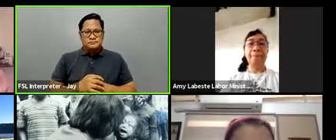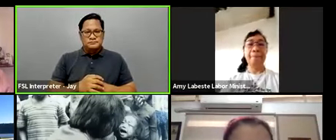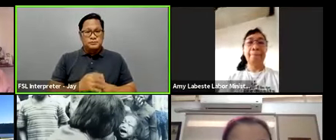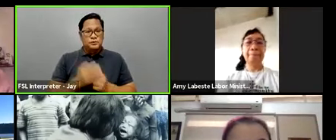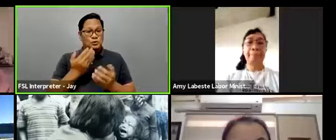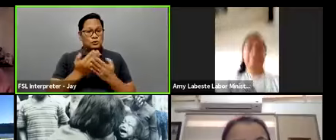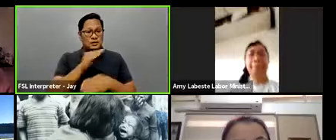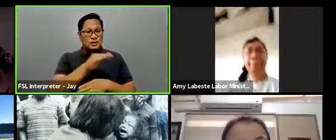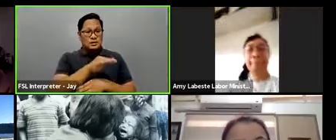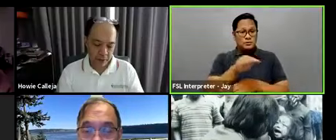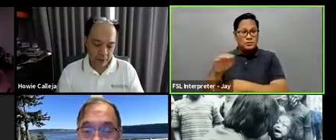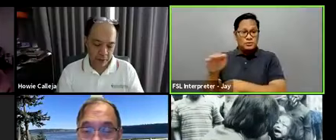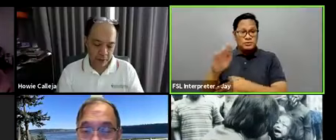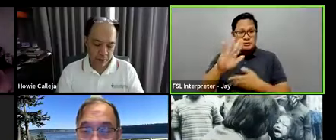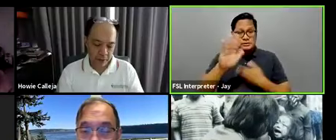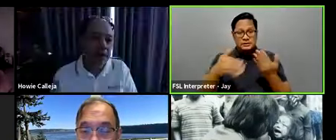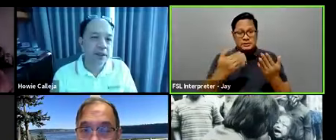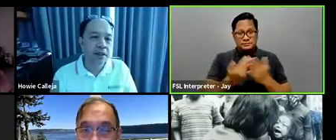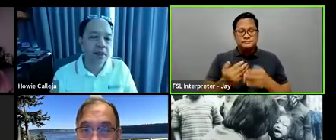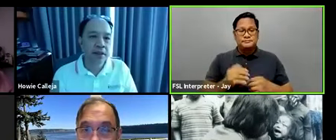Magandang hapon sa lahat.